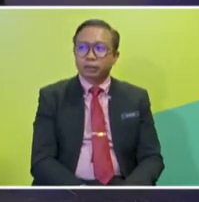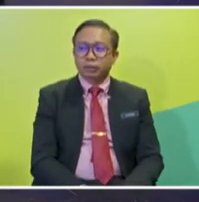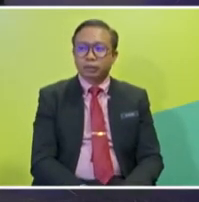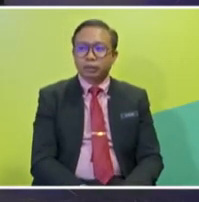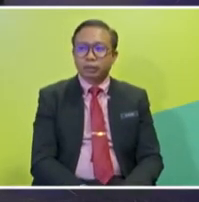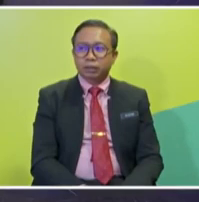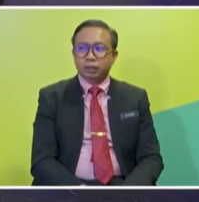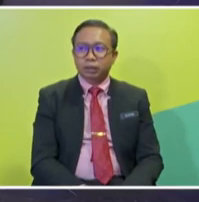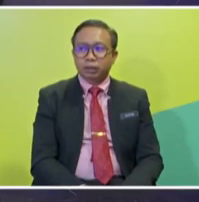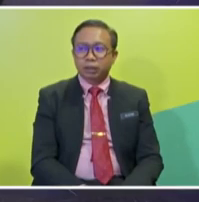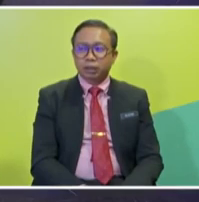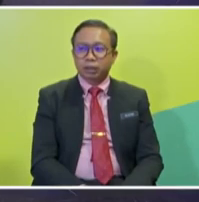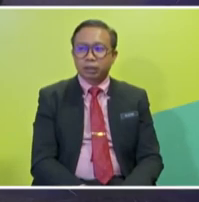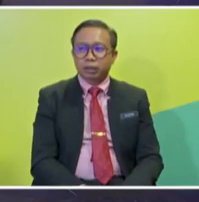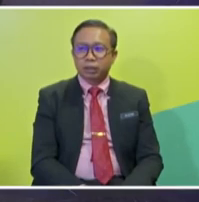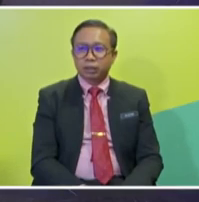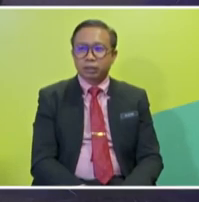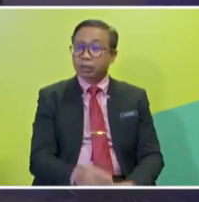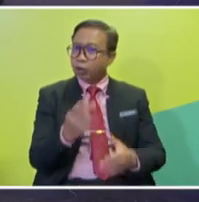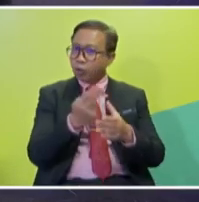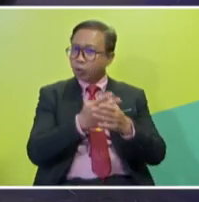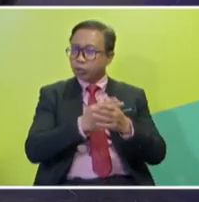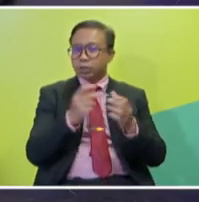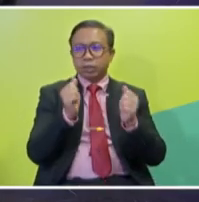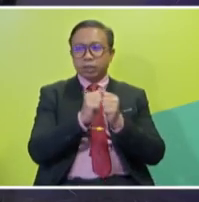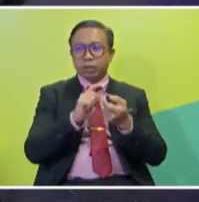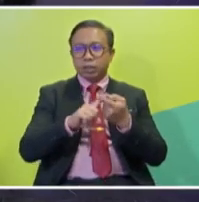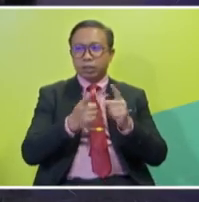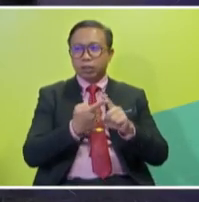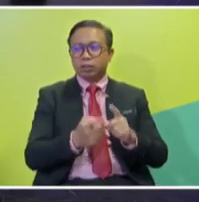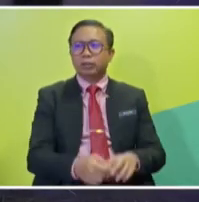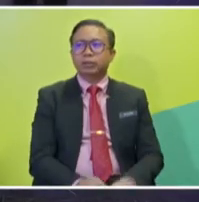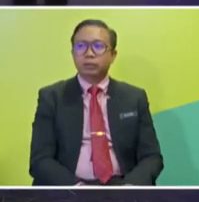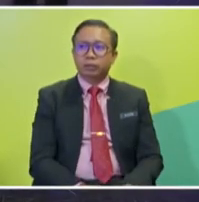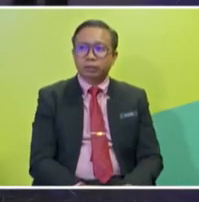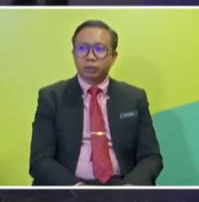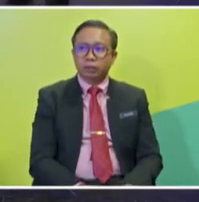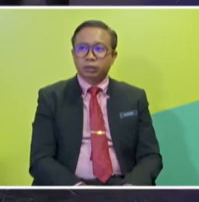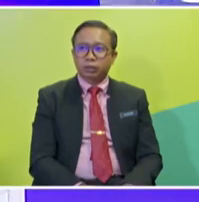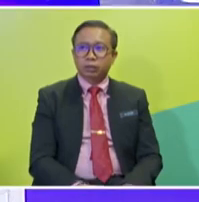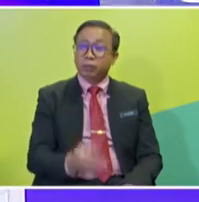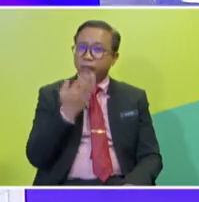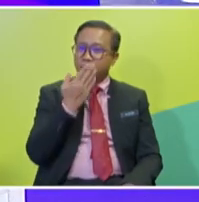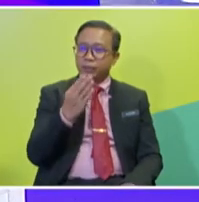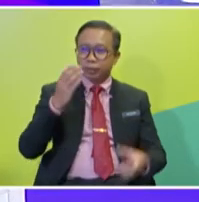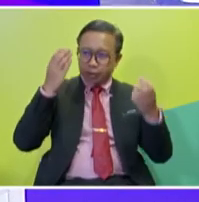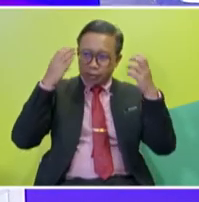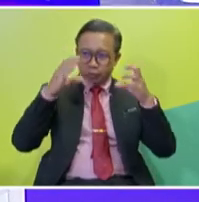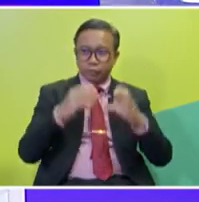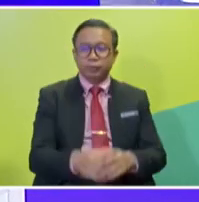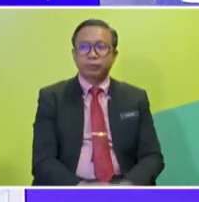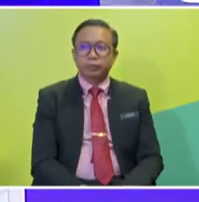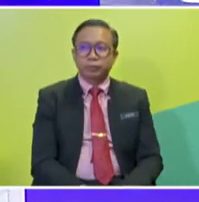Wah ini untuk berkongsi dengan kawan-kawan tanya keris Anda boleh contoh dan